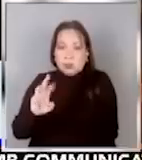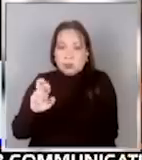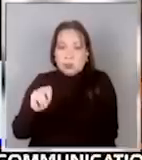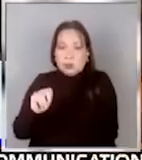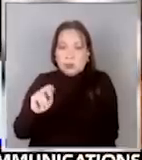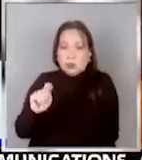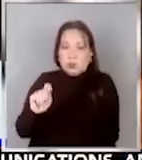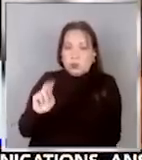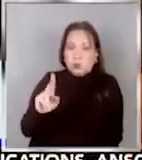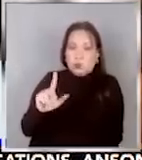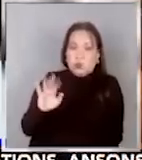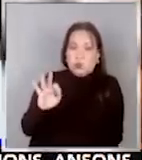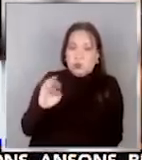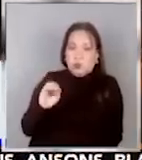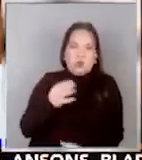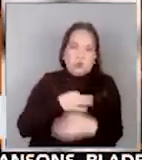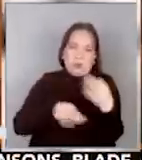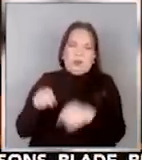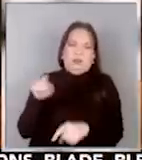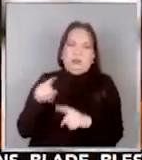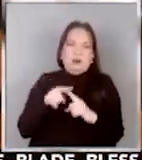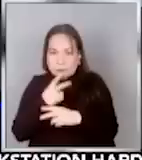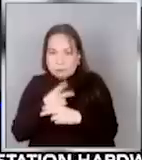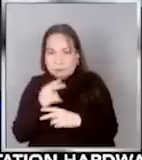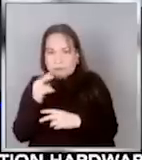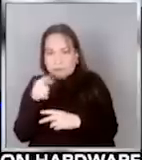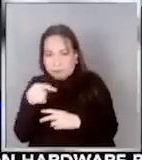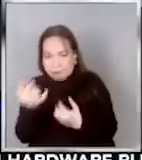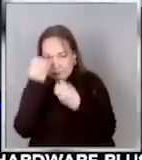kanyang citizenship at dating libel case.